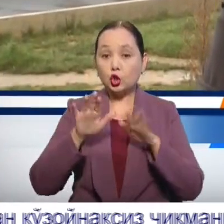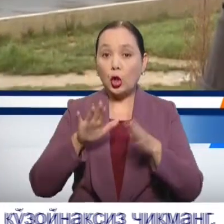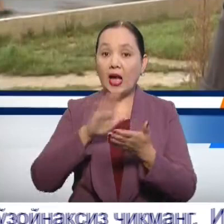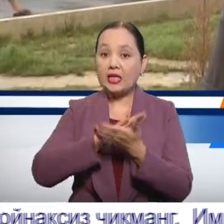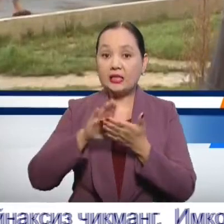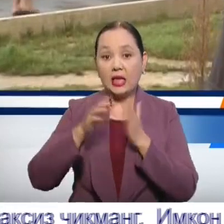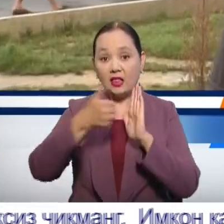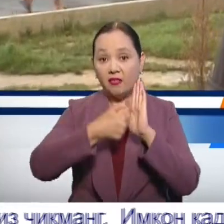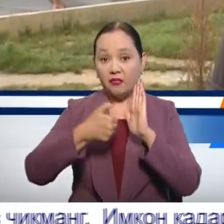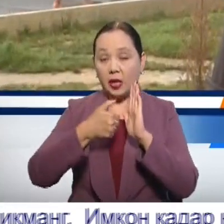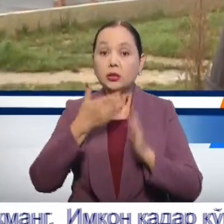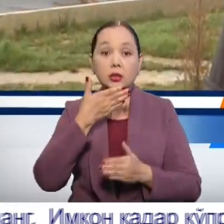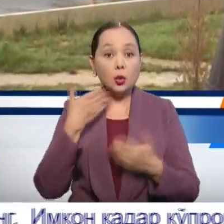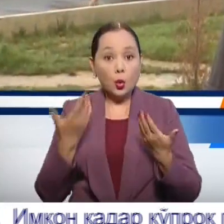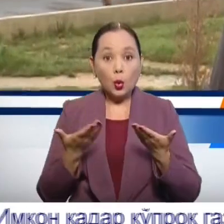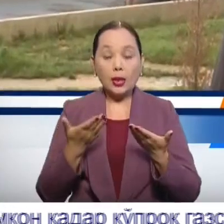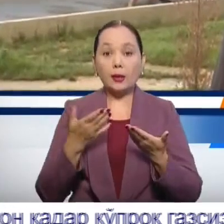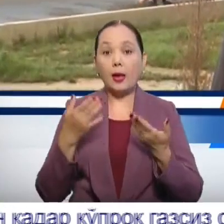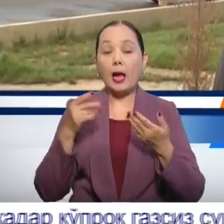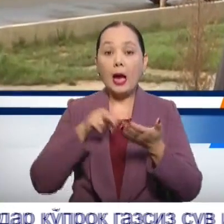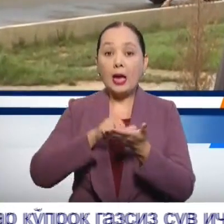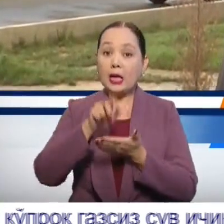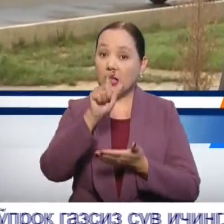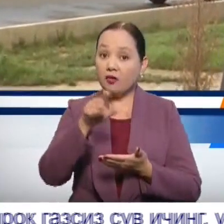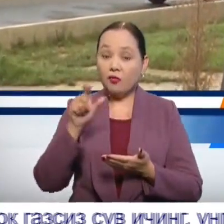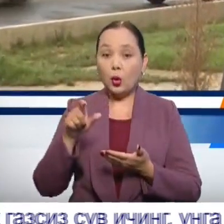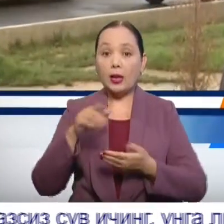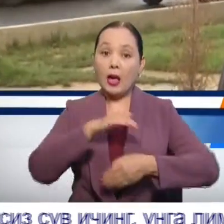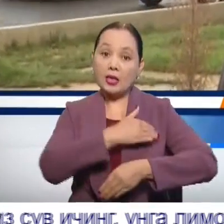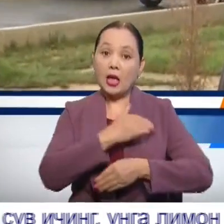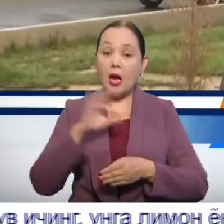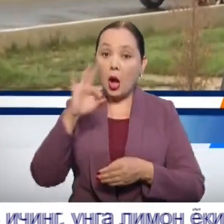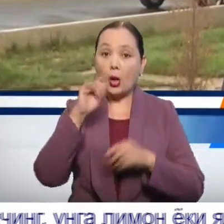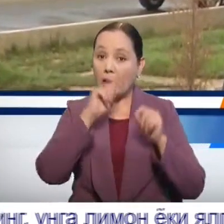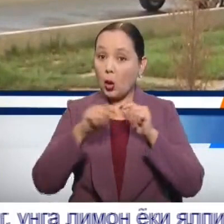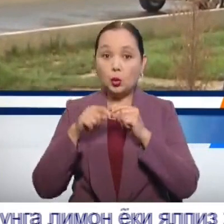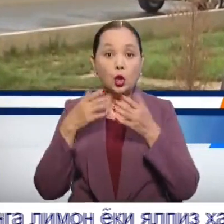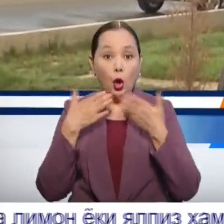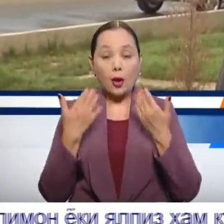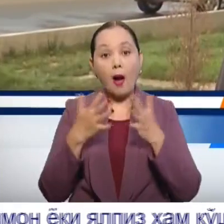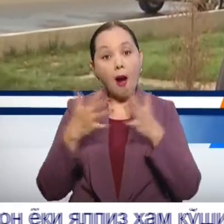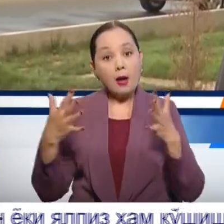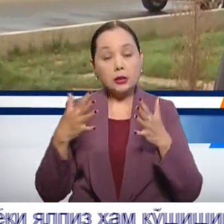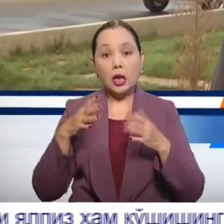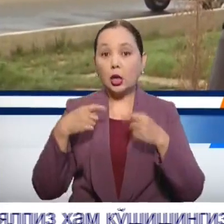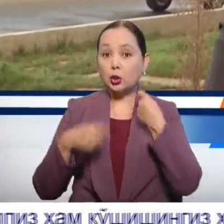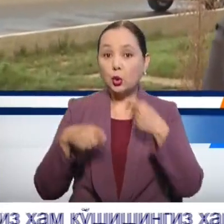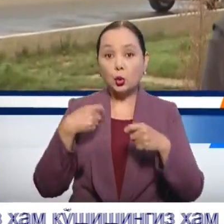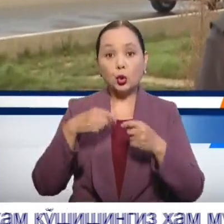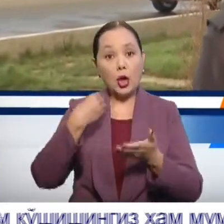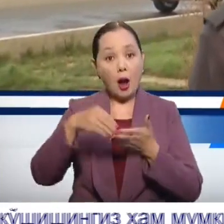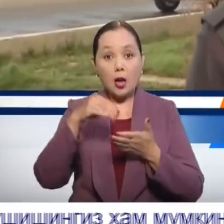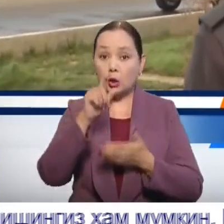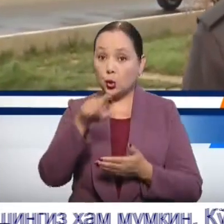dezinfeksiya vositalarining yo'qligi, kirayotgan fuqarolar tana harorati o'lchanmayotganligi va aksariyat sotuvchi va